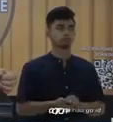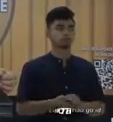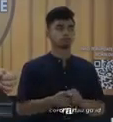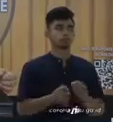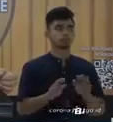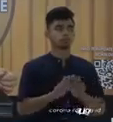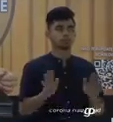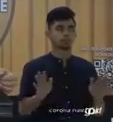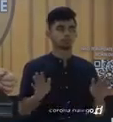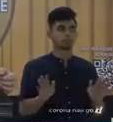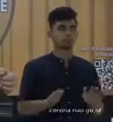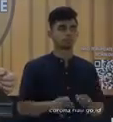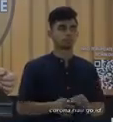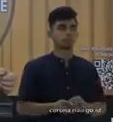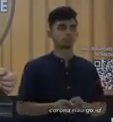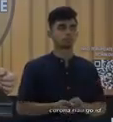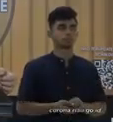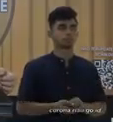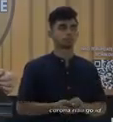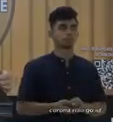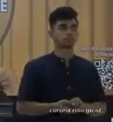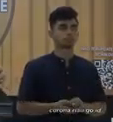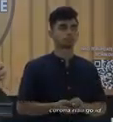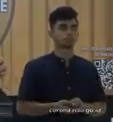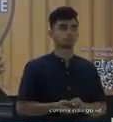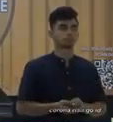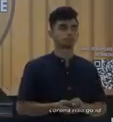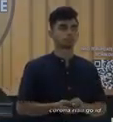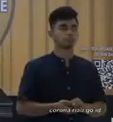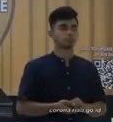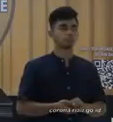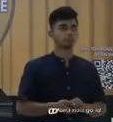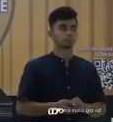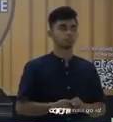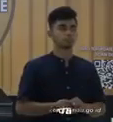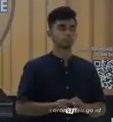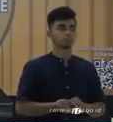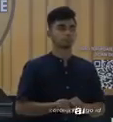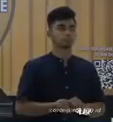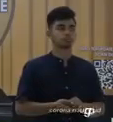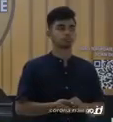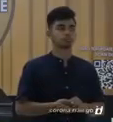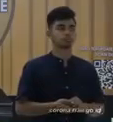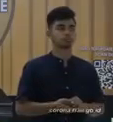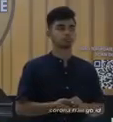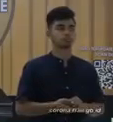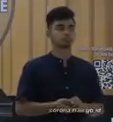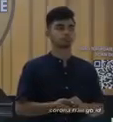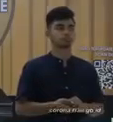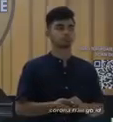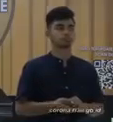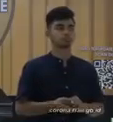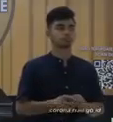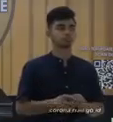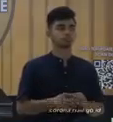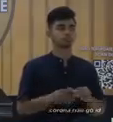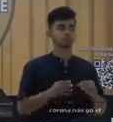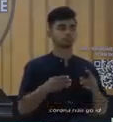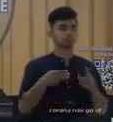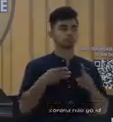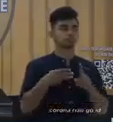ditekankan. Dan saya ingin media itu menekankan hal ini, bukan PSBB tidak berlaku lagi yang